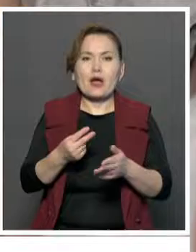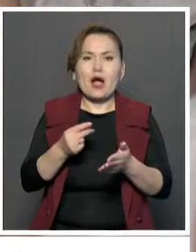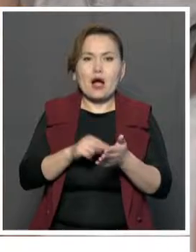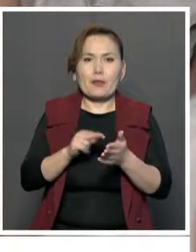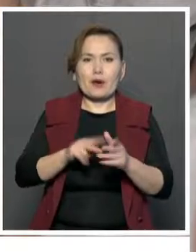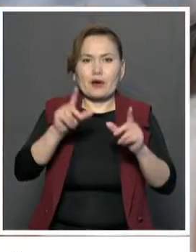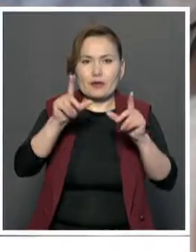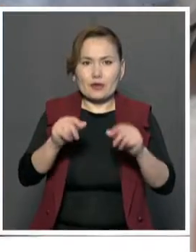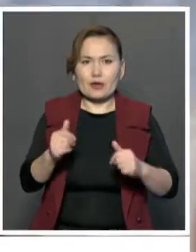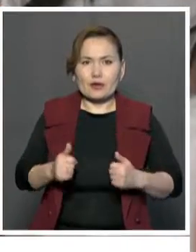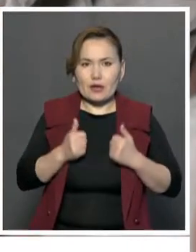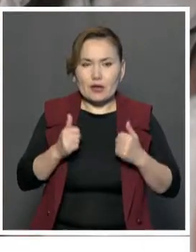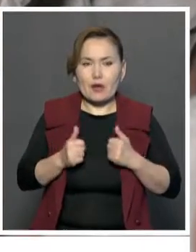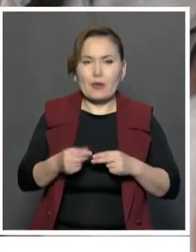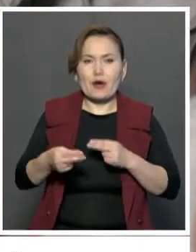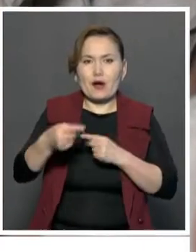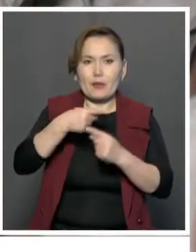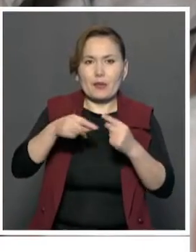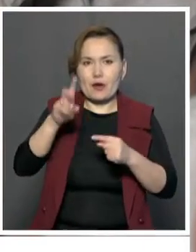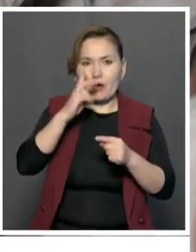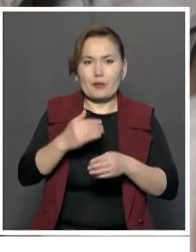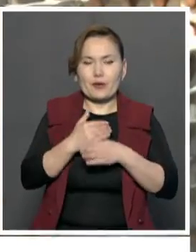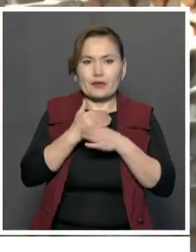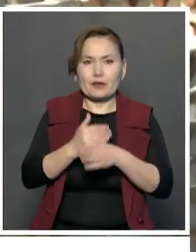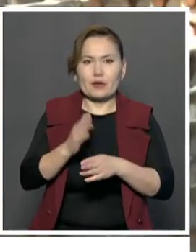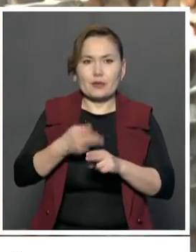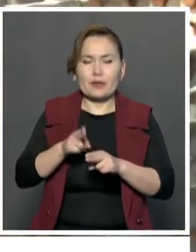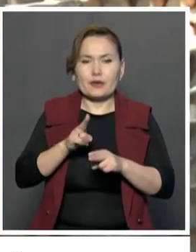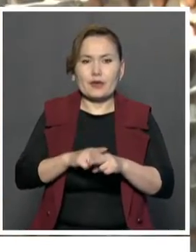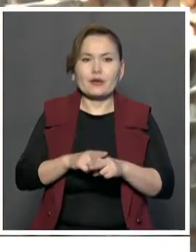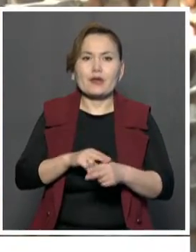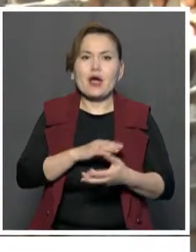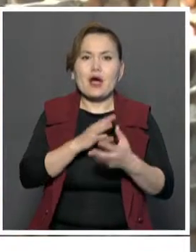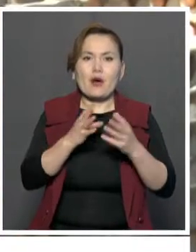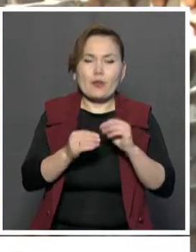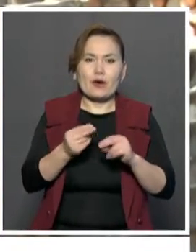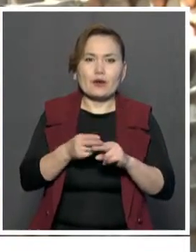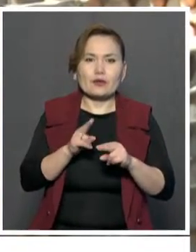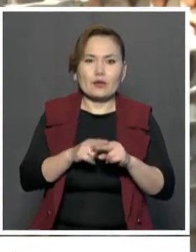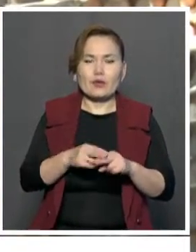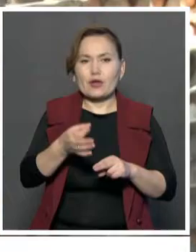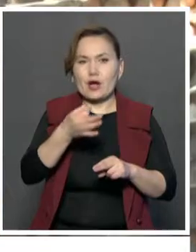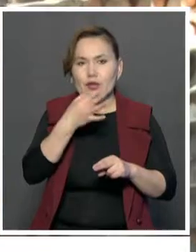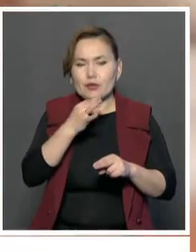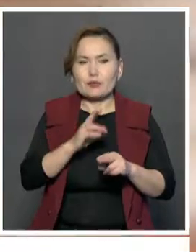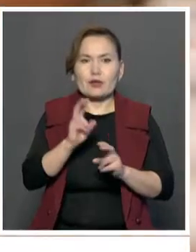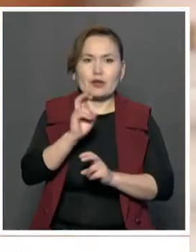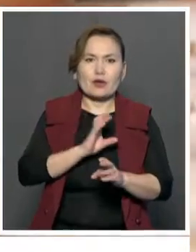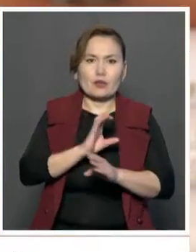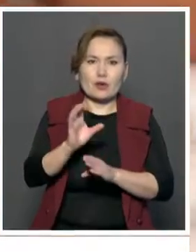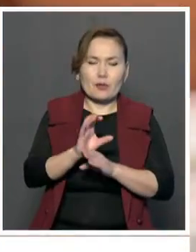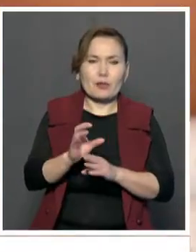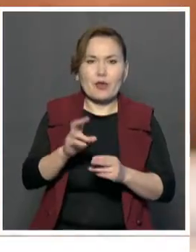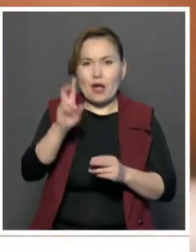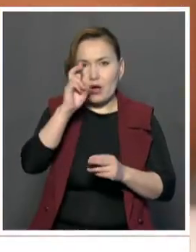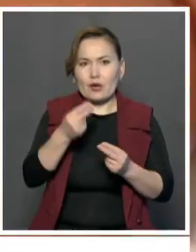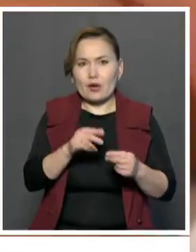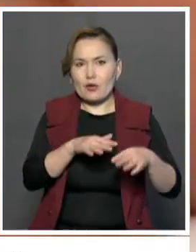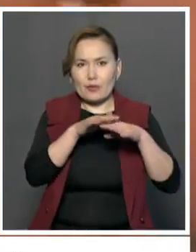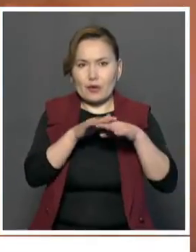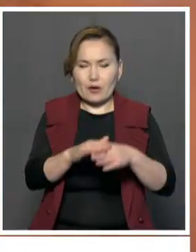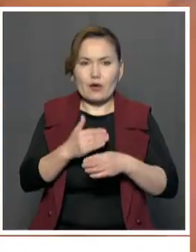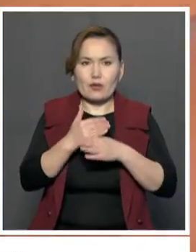өндіретін кәсіпорындардың айналым қаржысын көбейту үшін беріледі. Немесе бағасы шектік мөлшерден аспайтын тауар жеткізіп берген